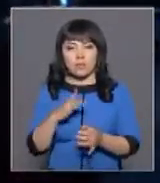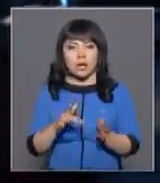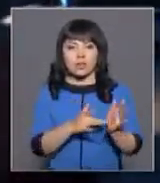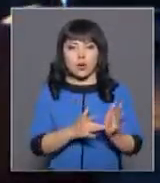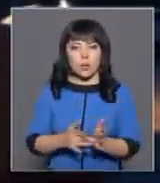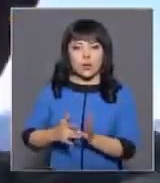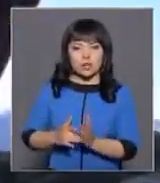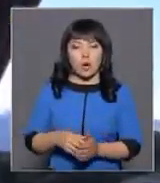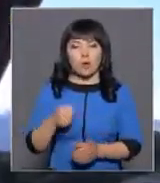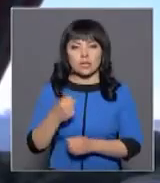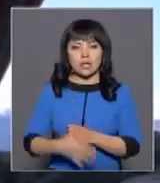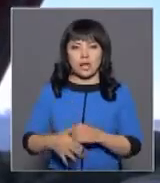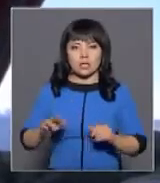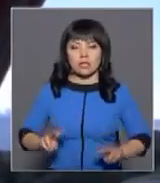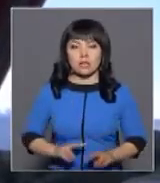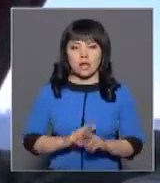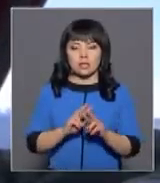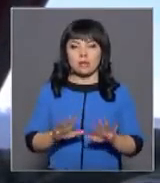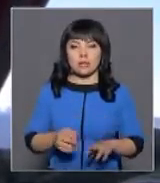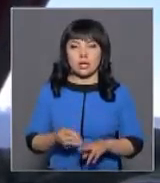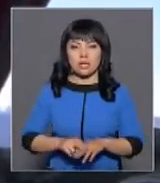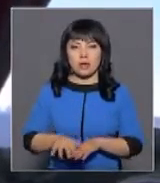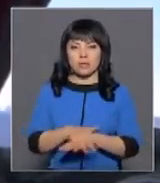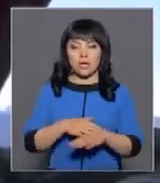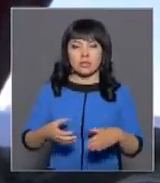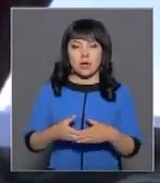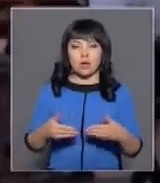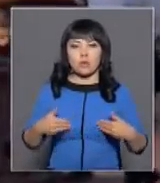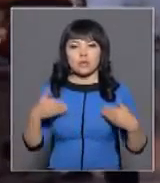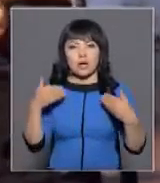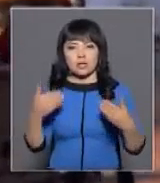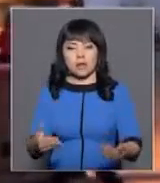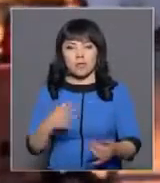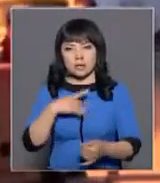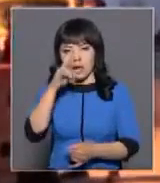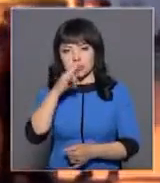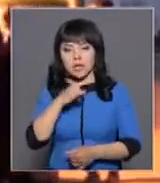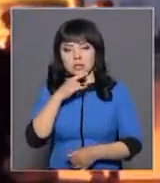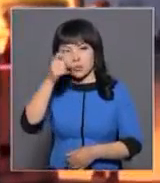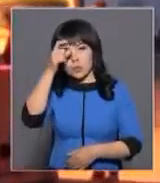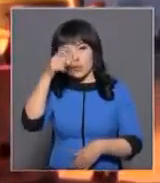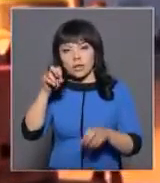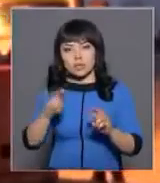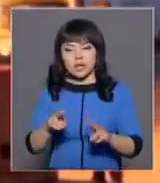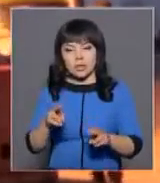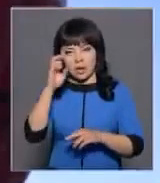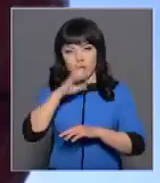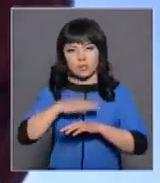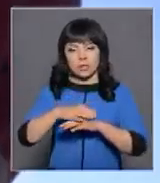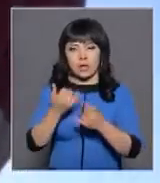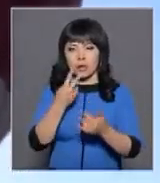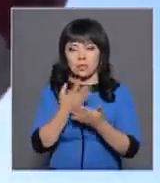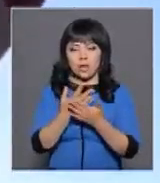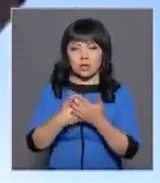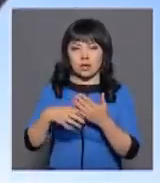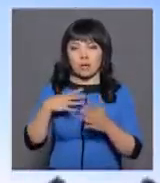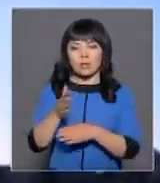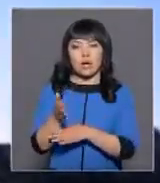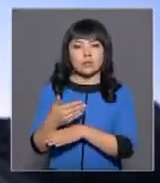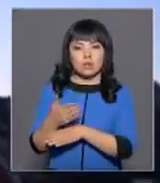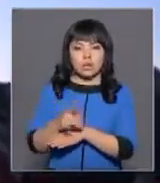орталығында елбасы бейнеленген үлкен құттықтау плакаты және Қазақстан мен Түркияның мемлекеттік тулары ілінген әуе шарлары